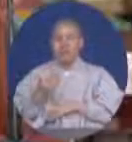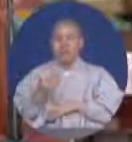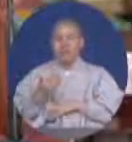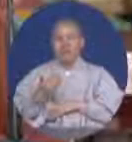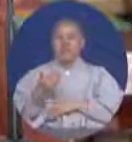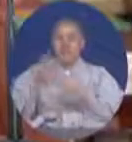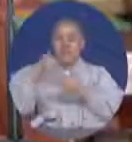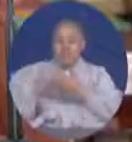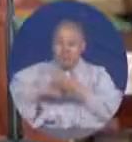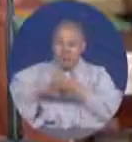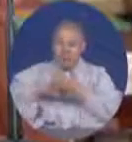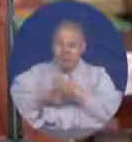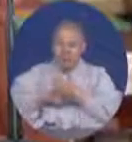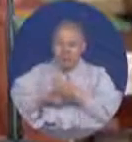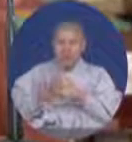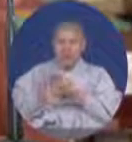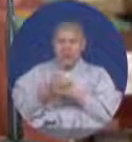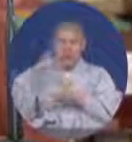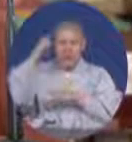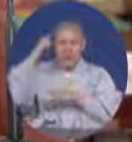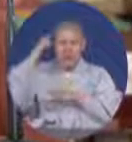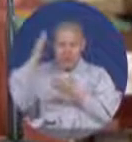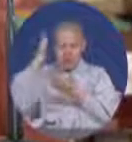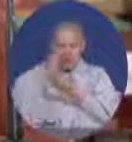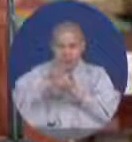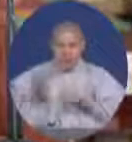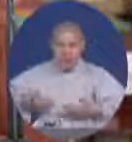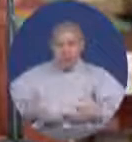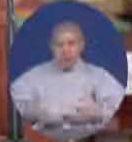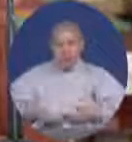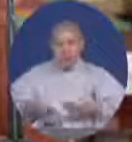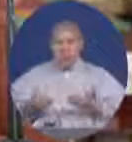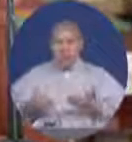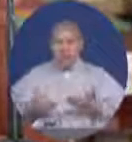그래서 절하라니까 괜히 딴 생각하고 그럼 소용없어.